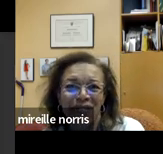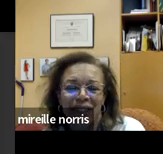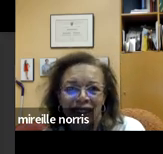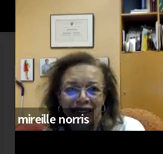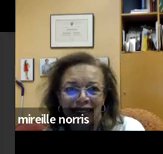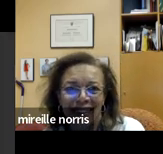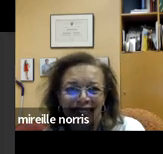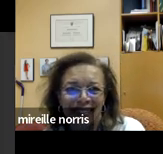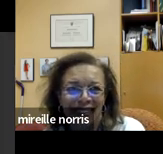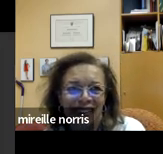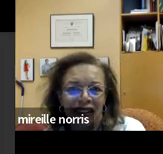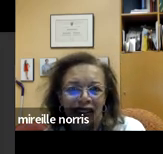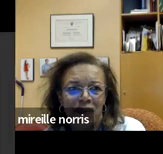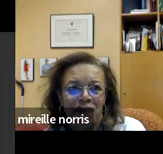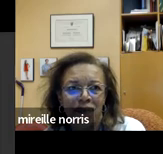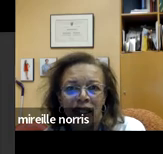diapositive.